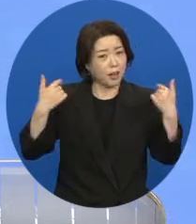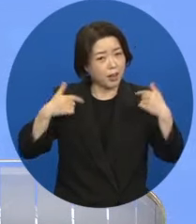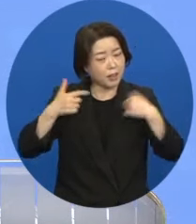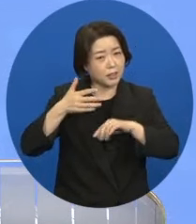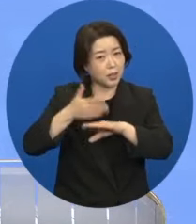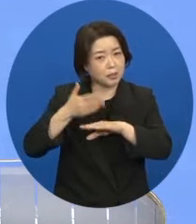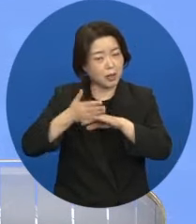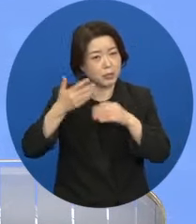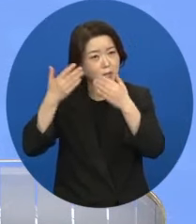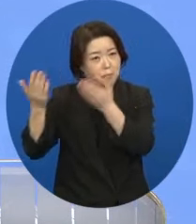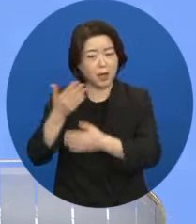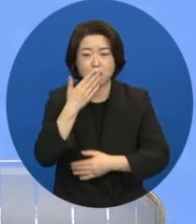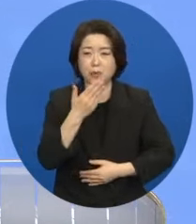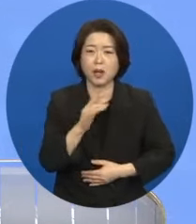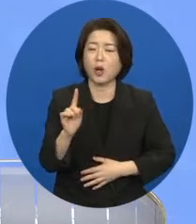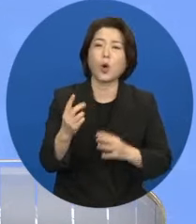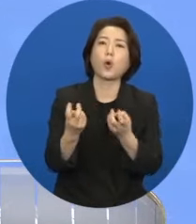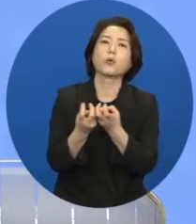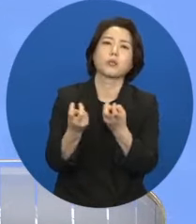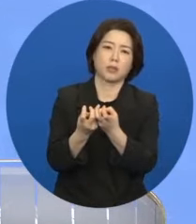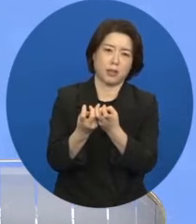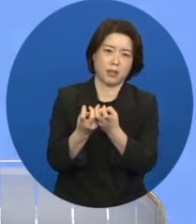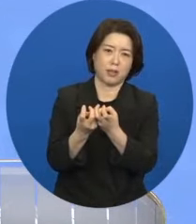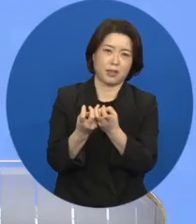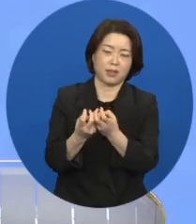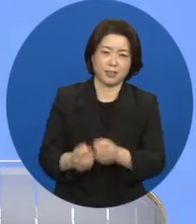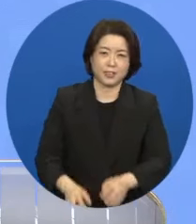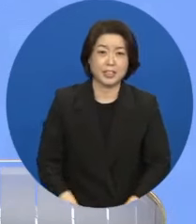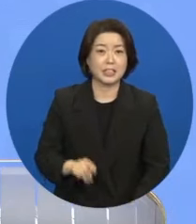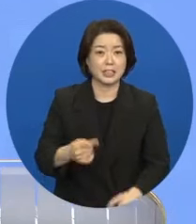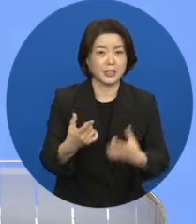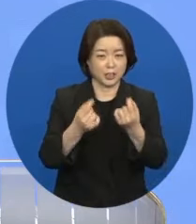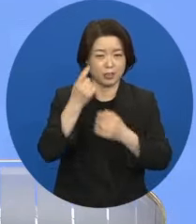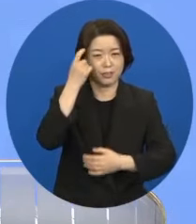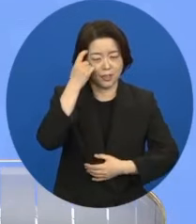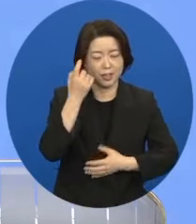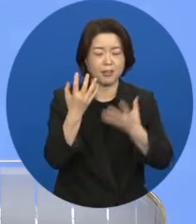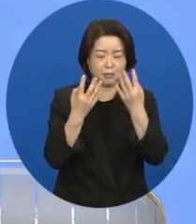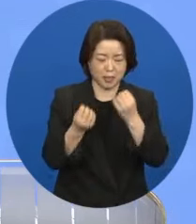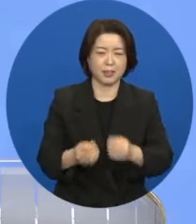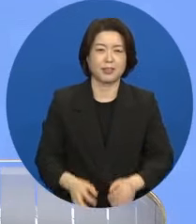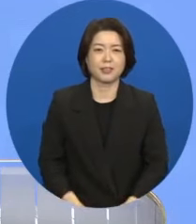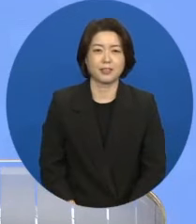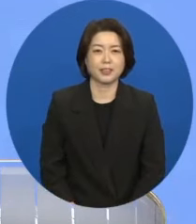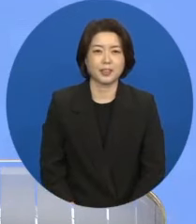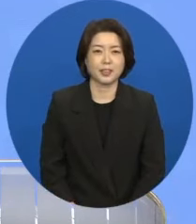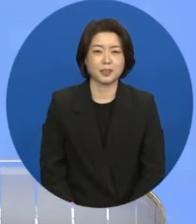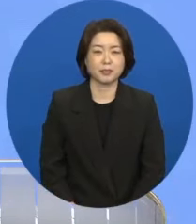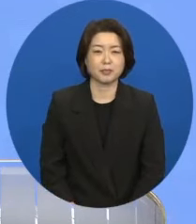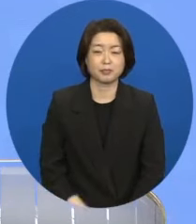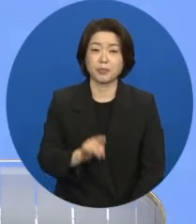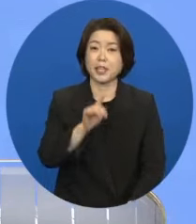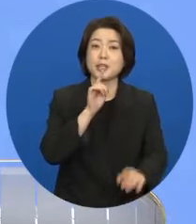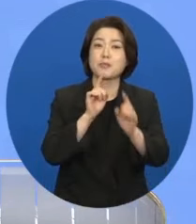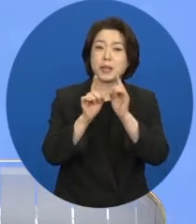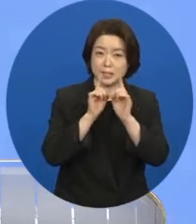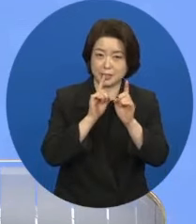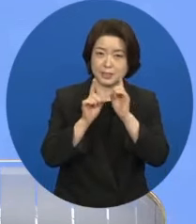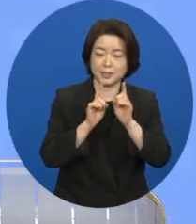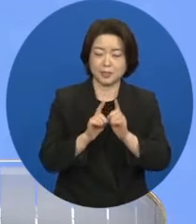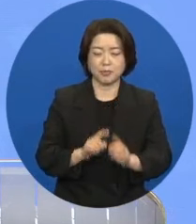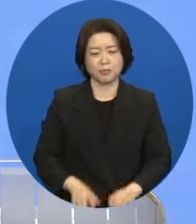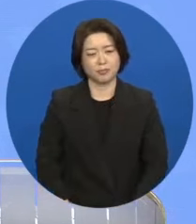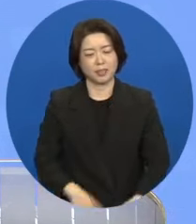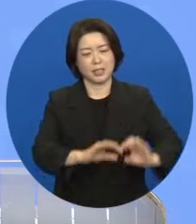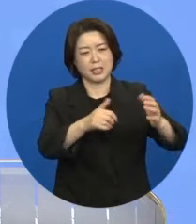감사를 우리가 어떻게 받아 들려야 되나 이런 생각을 할 때가 있다는 것이죠 그래서이 말씀은 야 이건